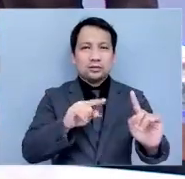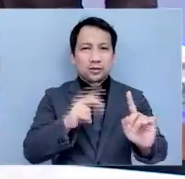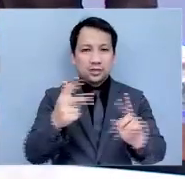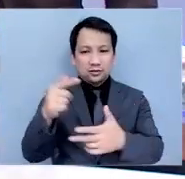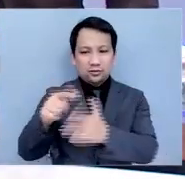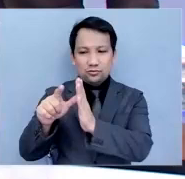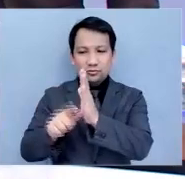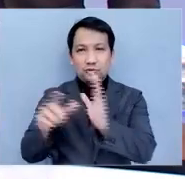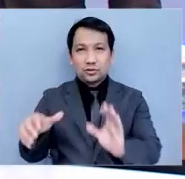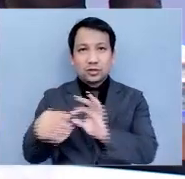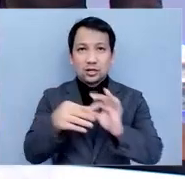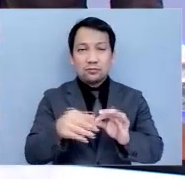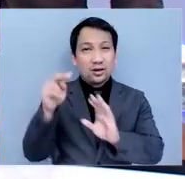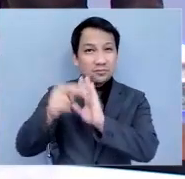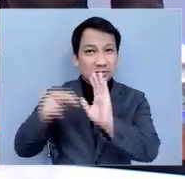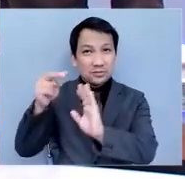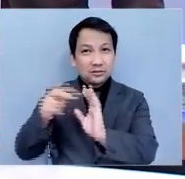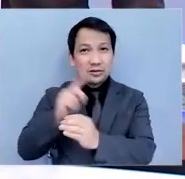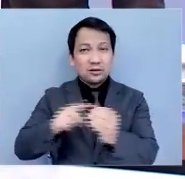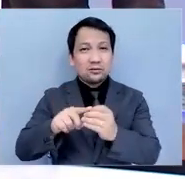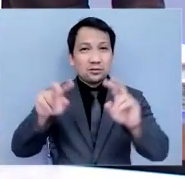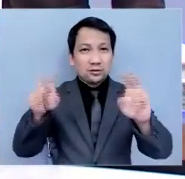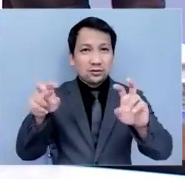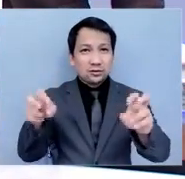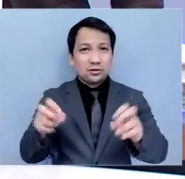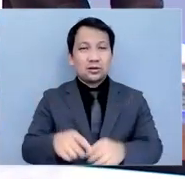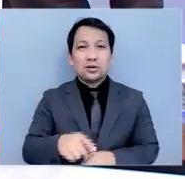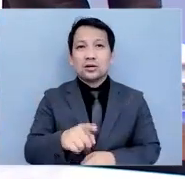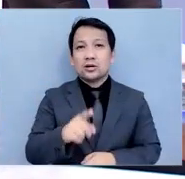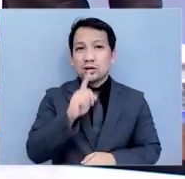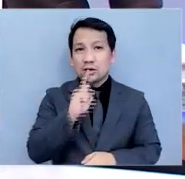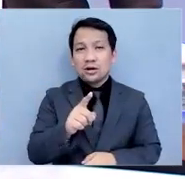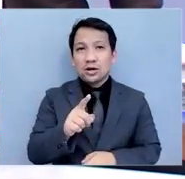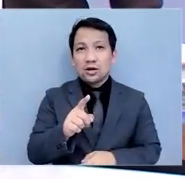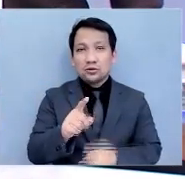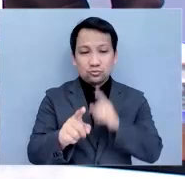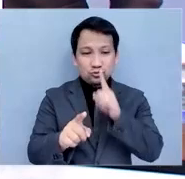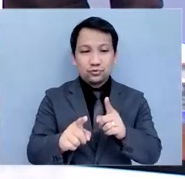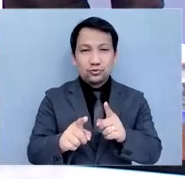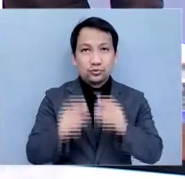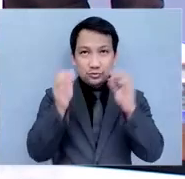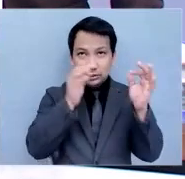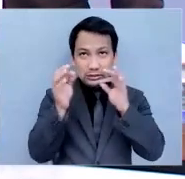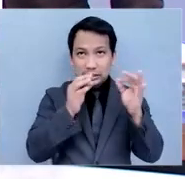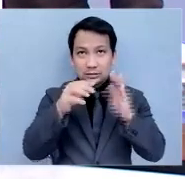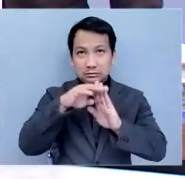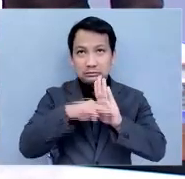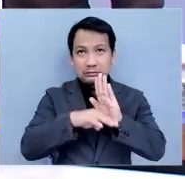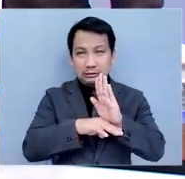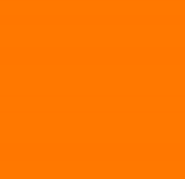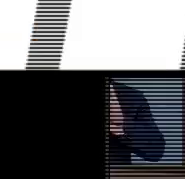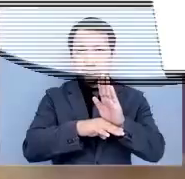sa kontrobersyal noong video na pinamagatang ang totoong narcolist. Nasa frontline na balitang yan si Marlene